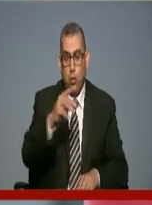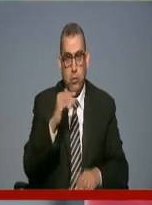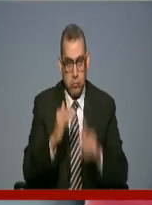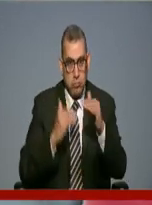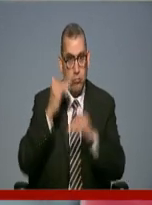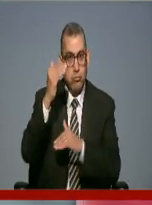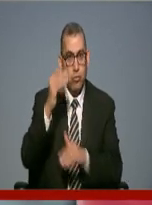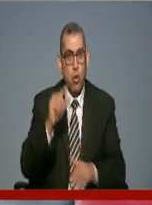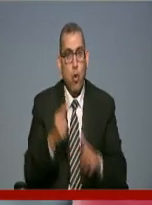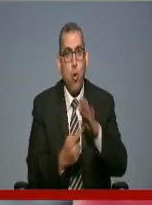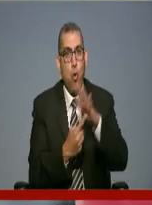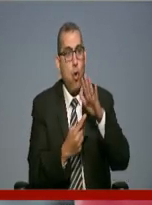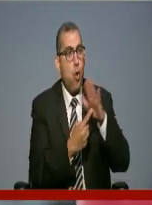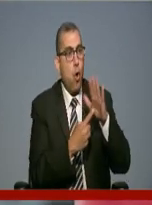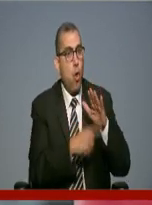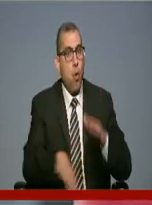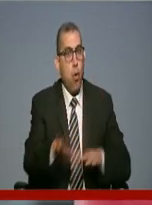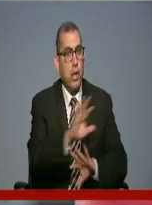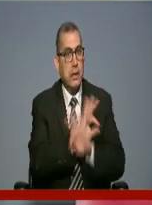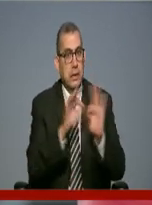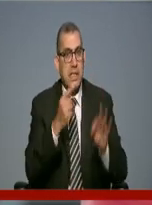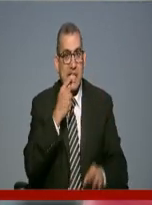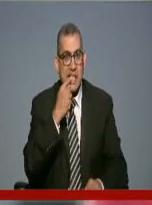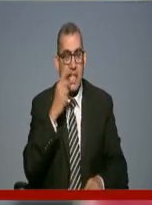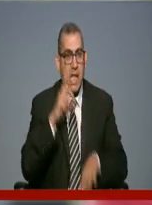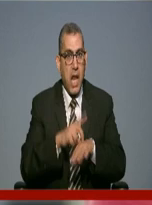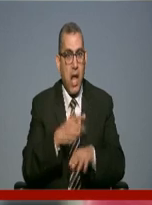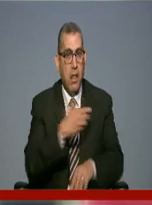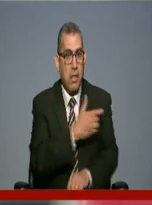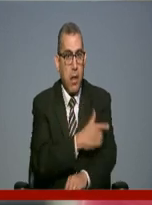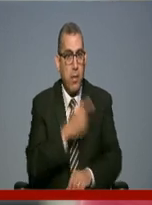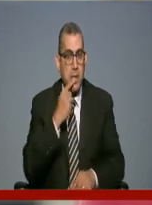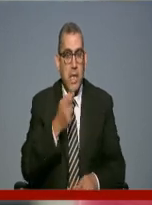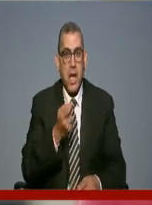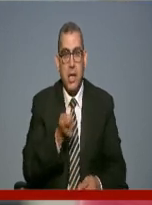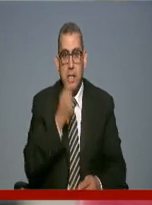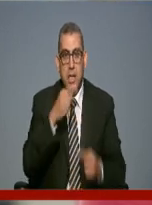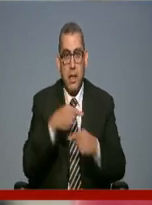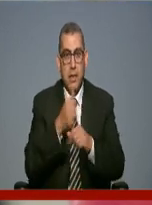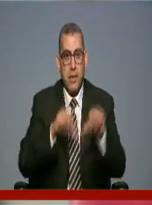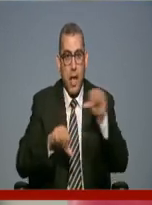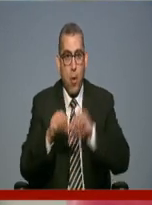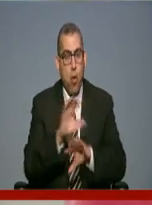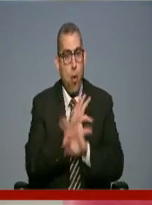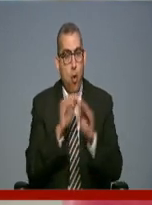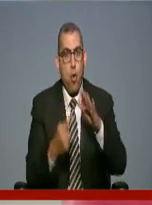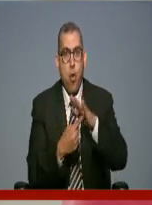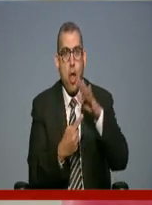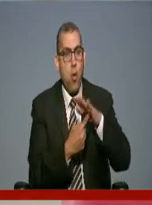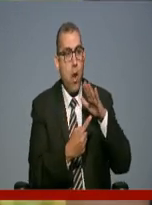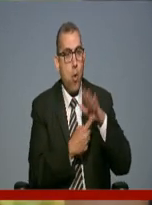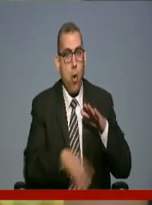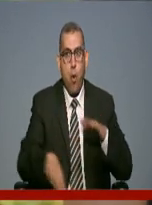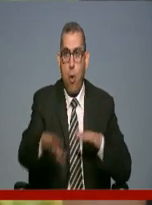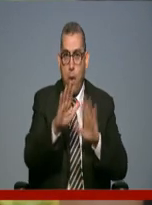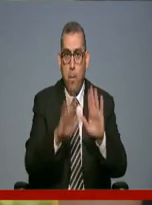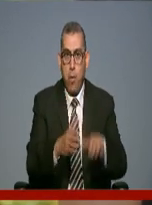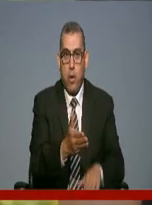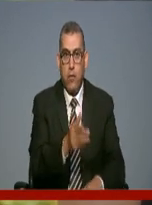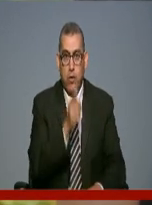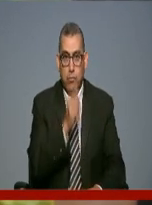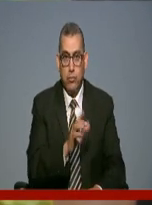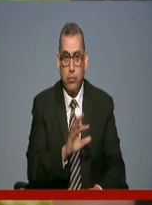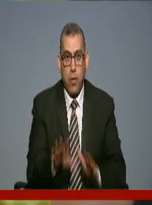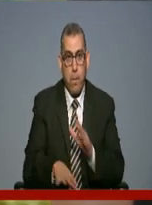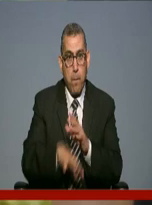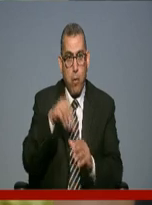كل الكليات موجودة، طب بشري، طب أسنان، علاج طبيعي، صيدلة، تقريبا كل الكليات دلوقتي بقت متاحه يعني. جاي من المنصوره لبني